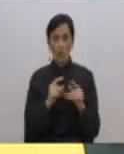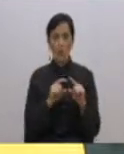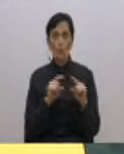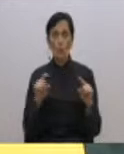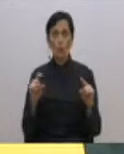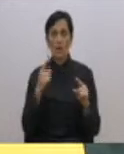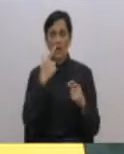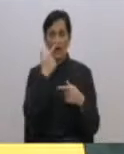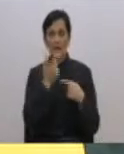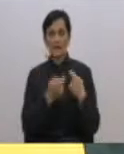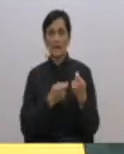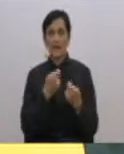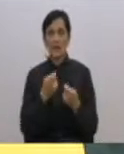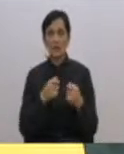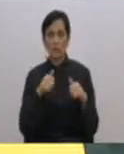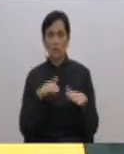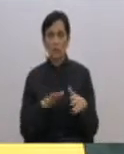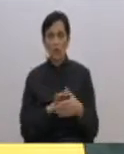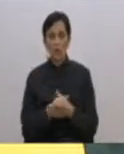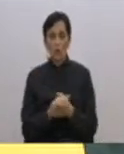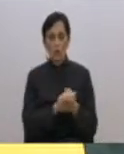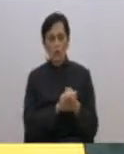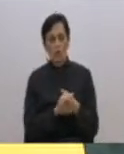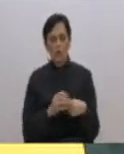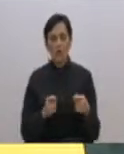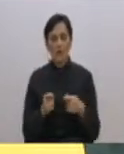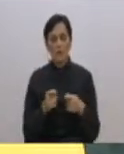დეტალურად ადგენს კოლექტიური მართვის